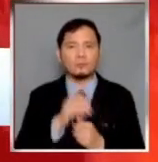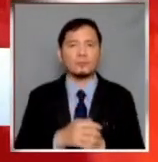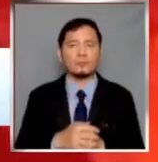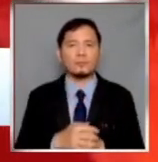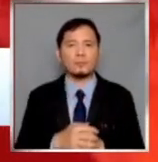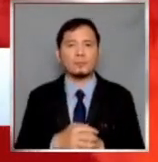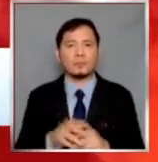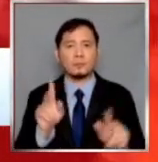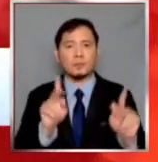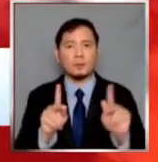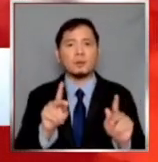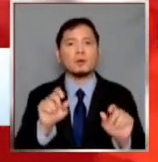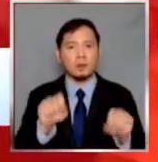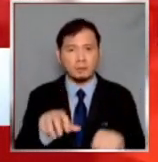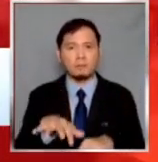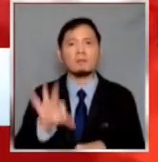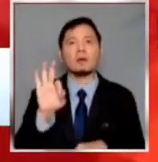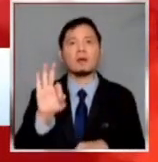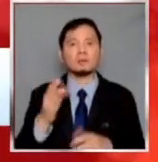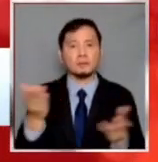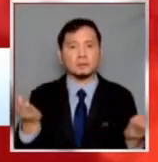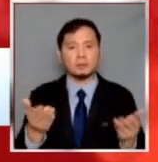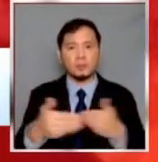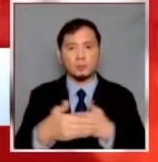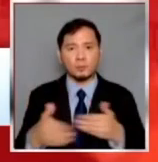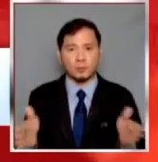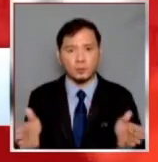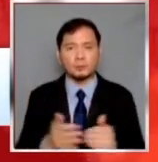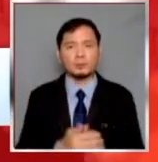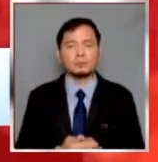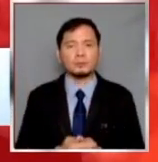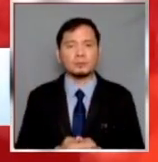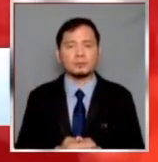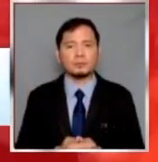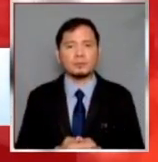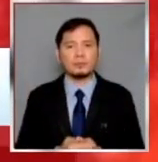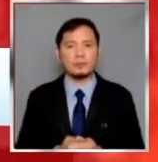nilang napupuntahan ito at nakakalinya agad sila at